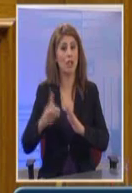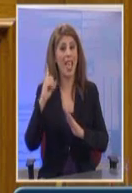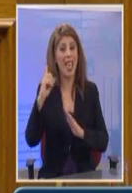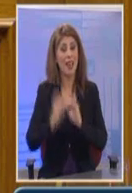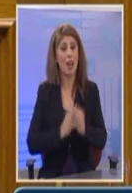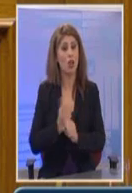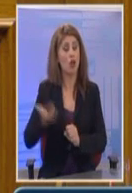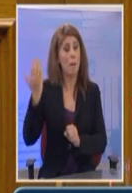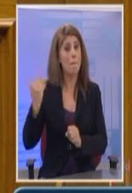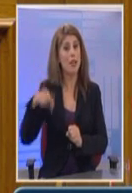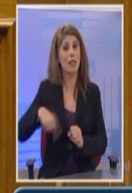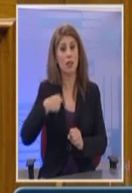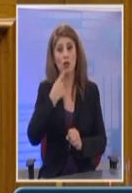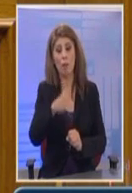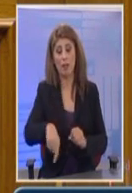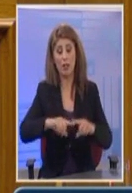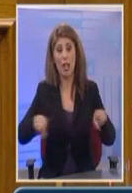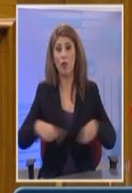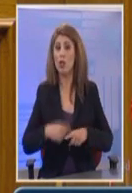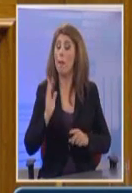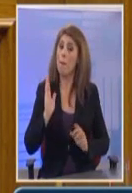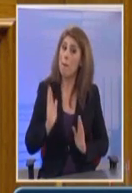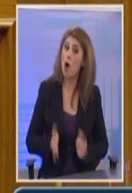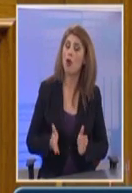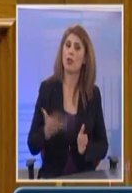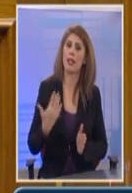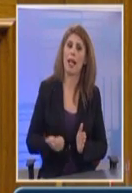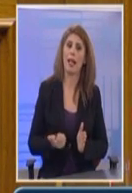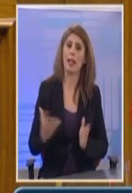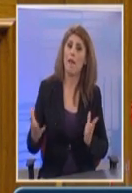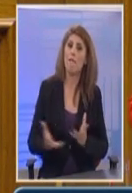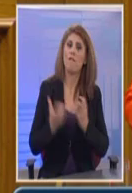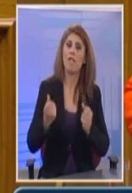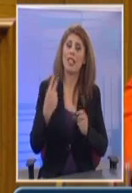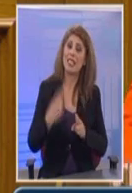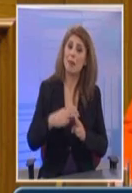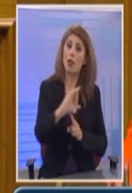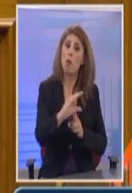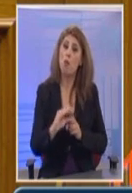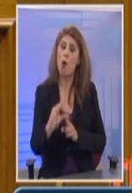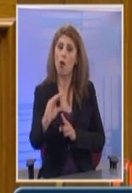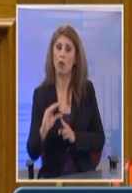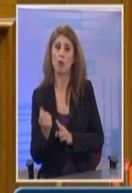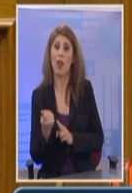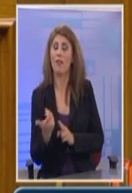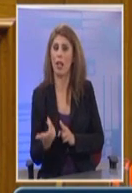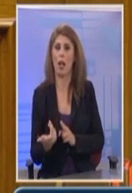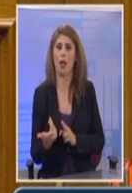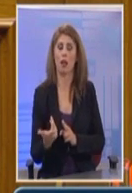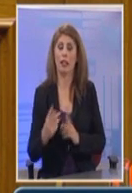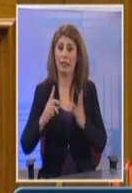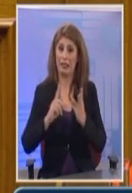πει, μέσα σε αυτή την αίθουσα, μπορούσατε να έχετε βρει σημαντικούς πόρους. Τρίτον,